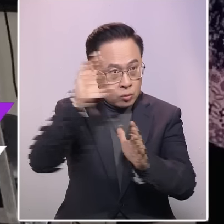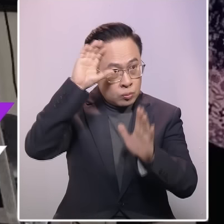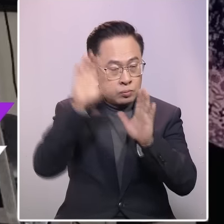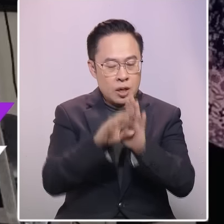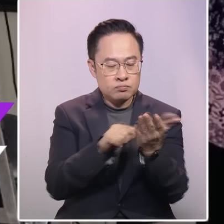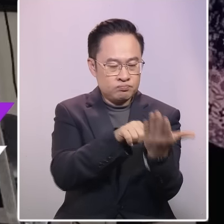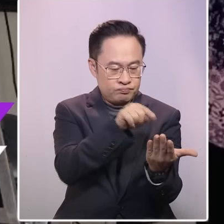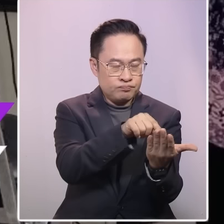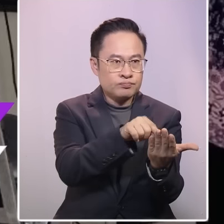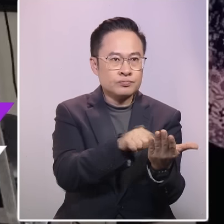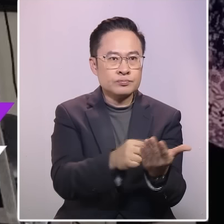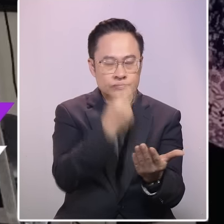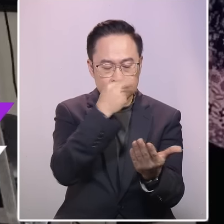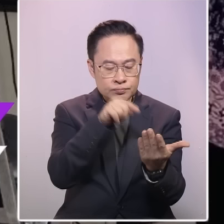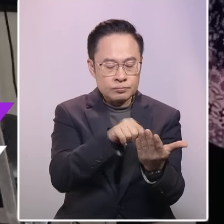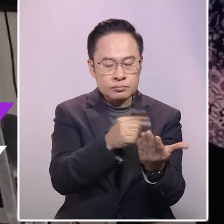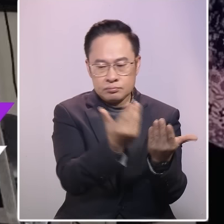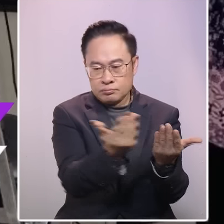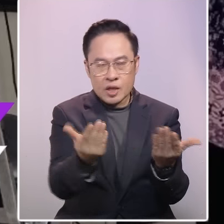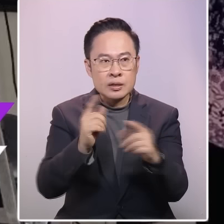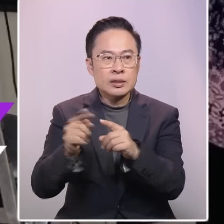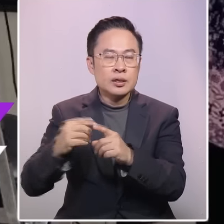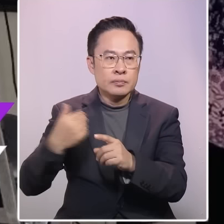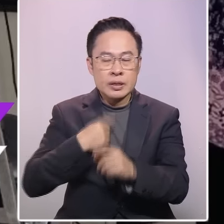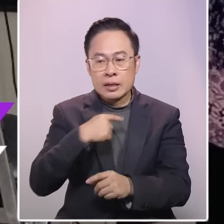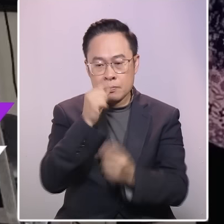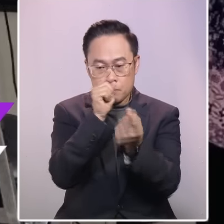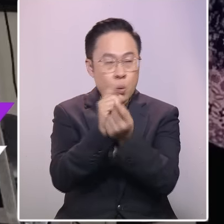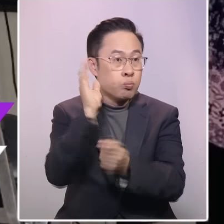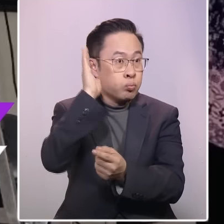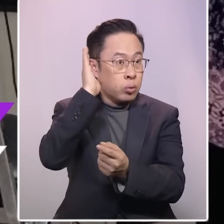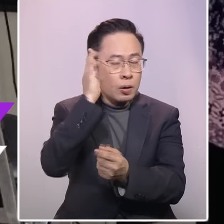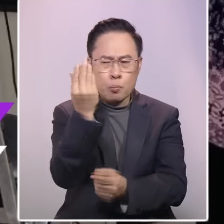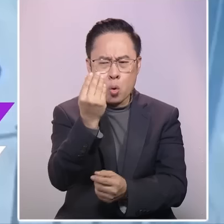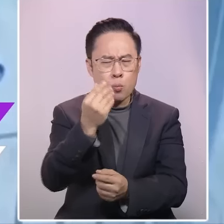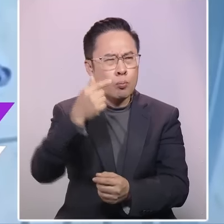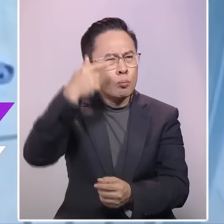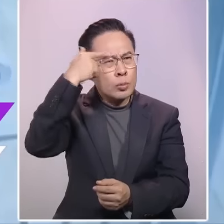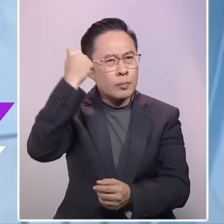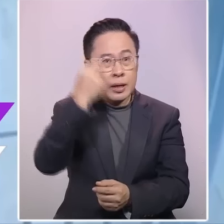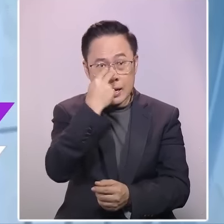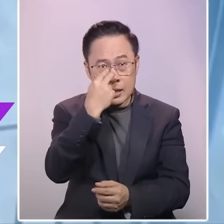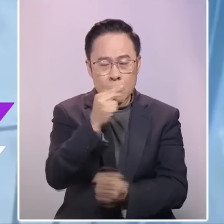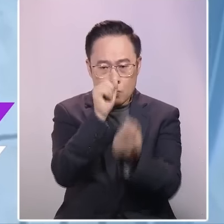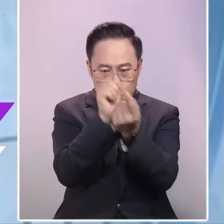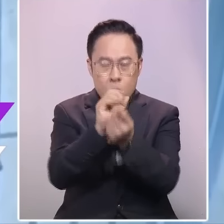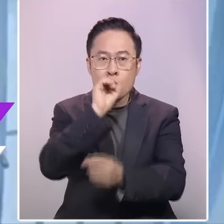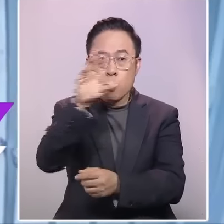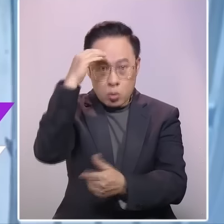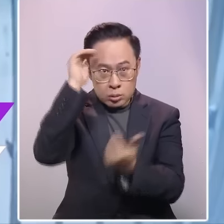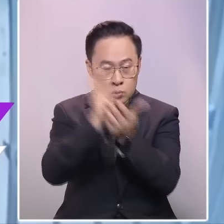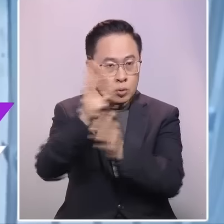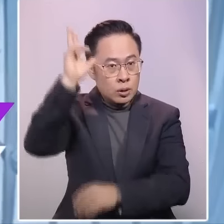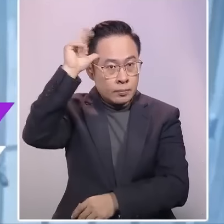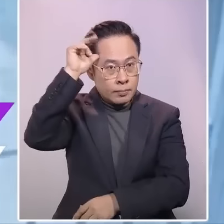ค่ะมาให้ผู้สื่อข่าวได้ดูแล้วก็ถ้าเกิดใครมีเบาะแสของผู้ชายแจ้งเจ้าหน้าที่ตำรวจไปได้นะคะที่สพเงาจังหวัดลำปาง